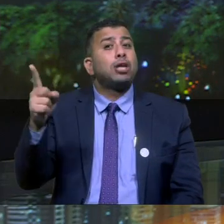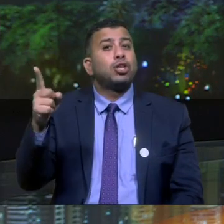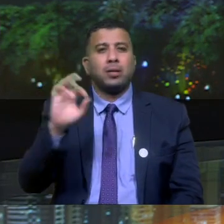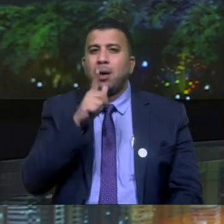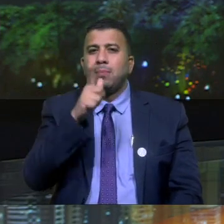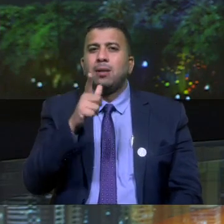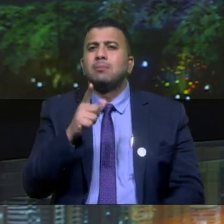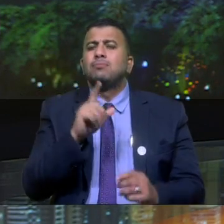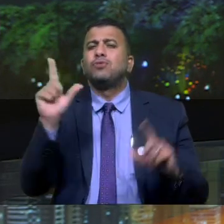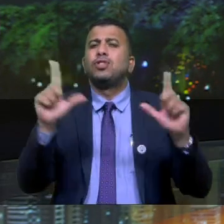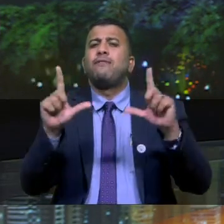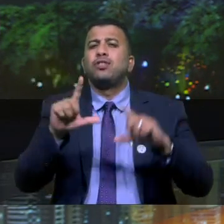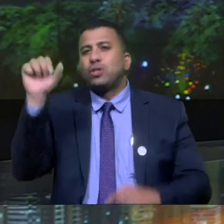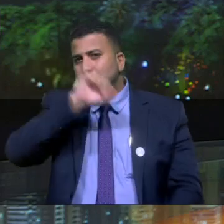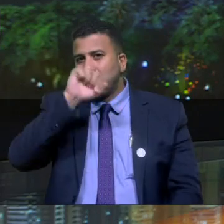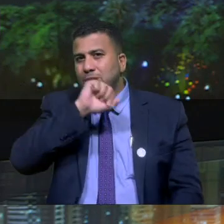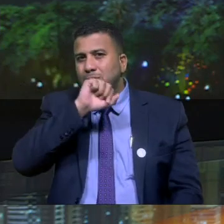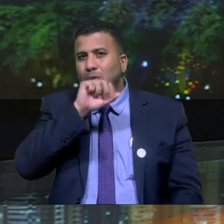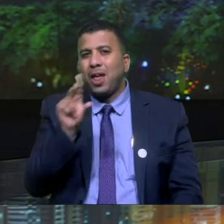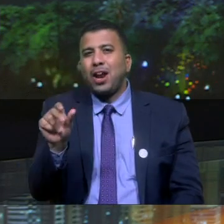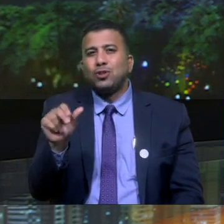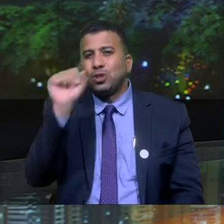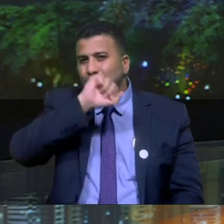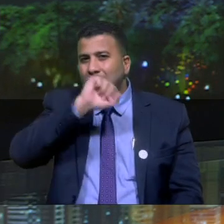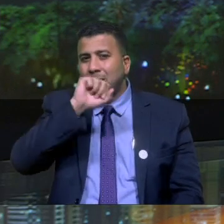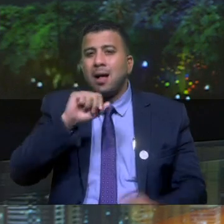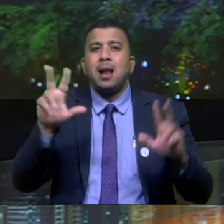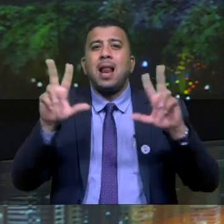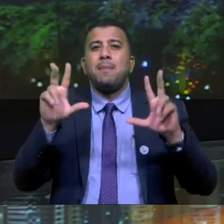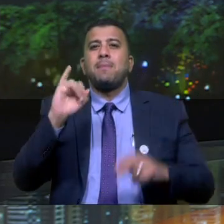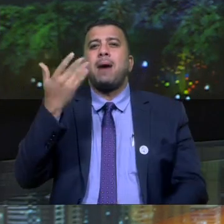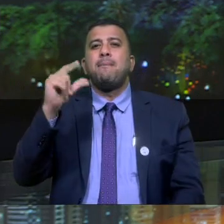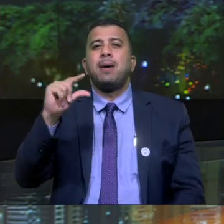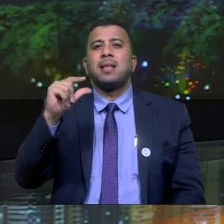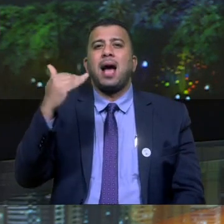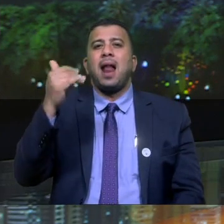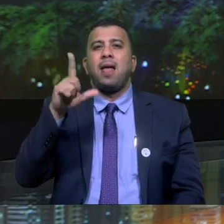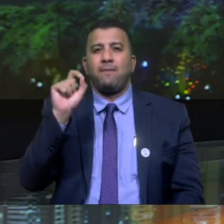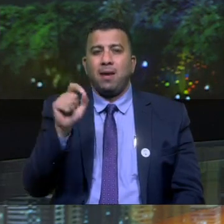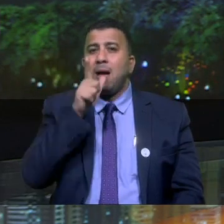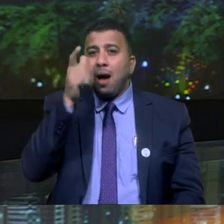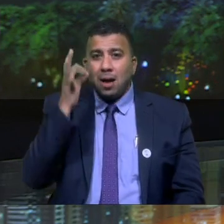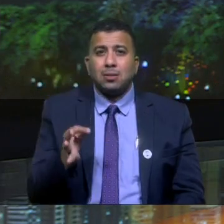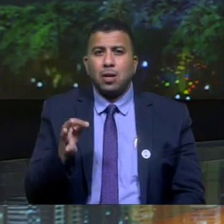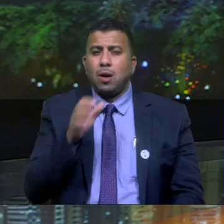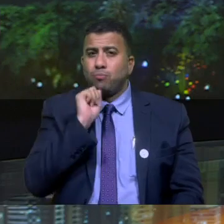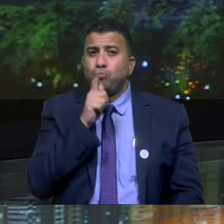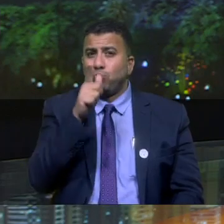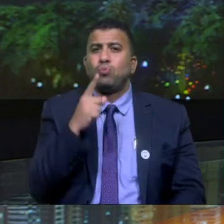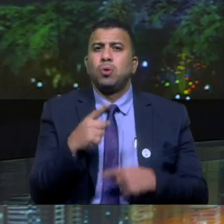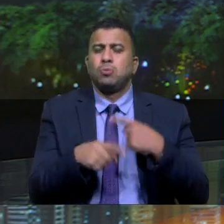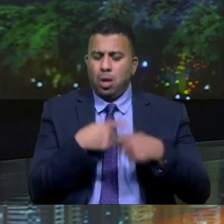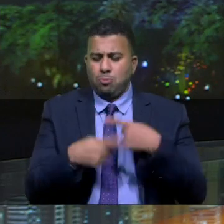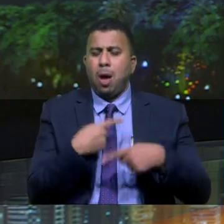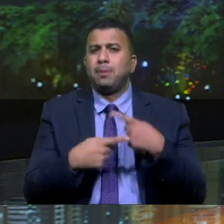المباشر الذي يبث عبر أثير إذاعة وتلفزيون الشارقة مع الإعلامي محمد خلف، أكد سموه أنه